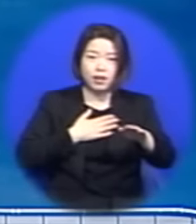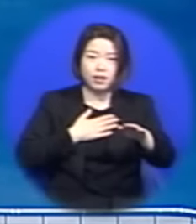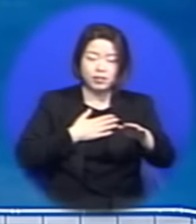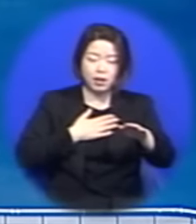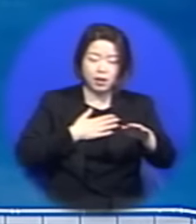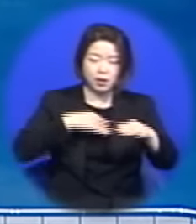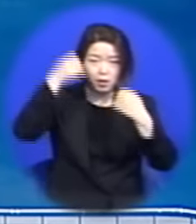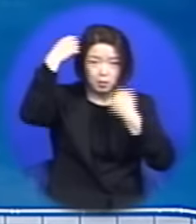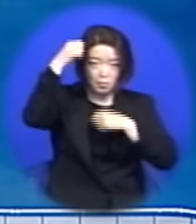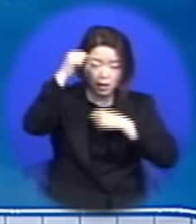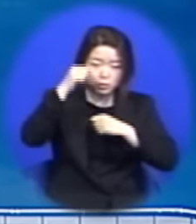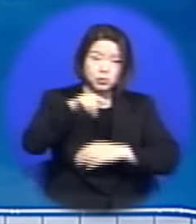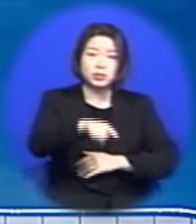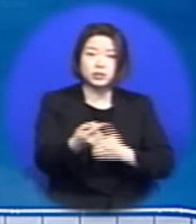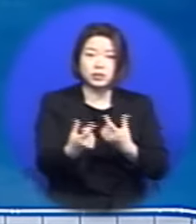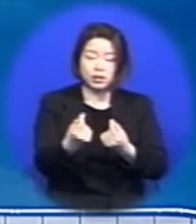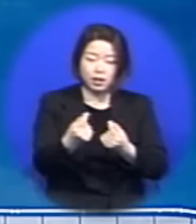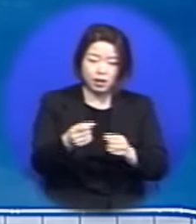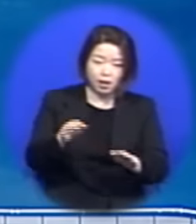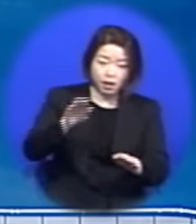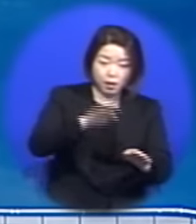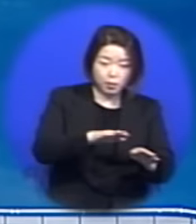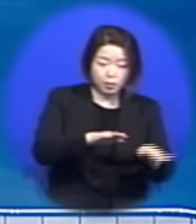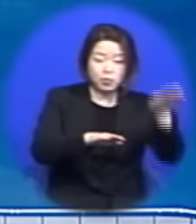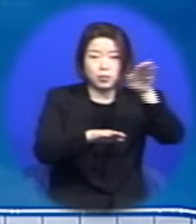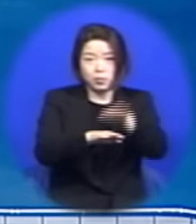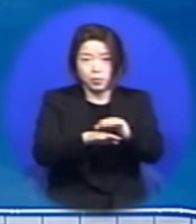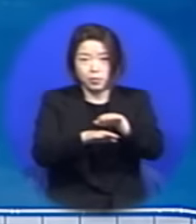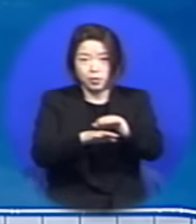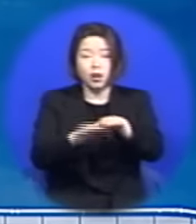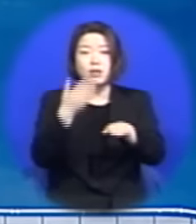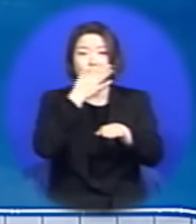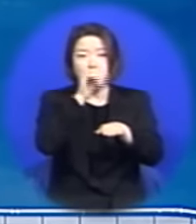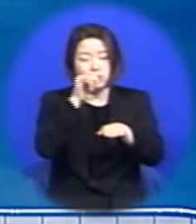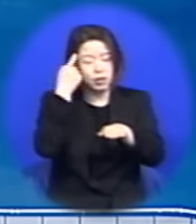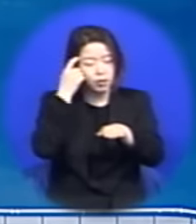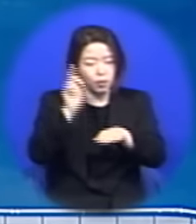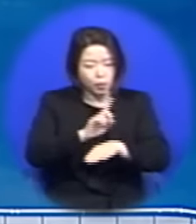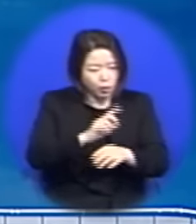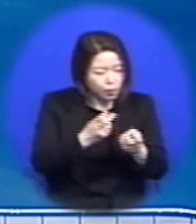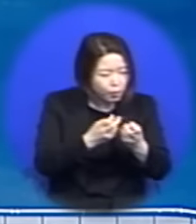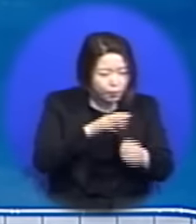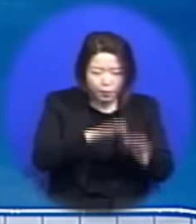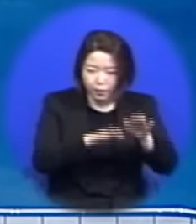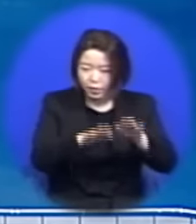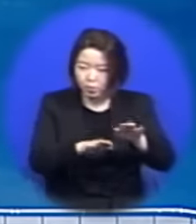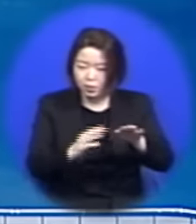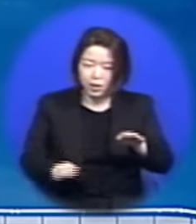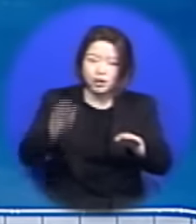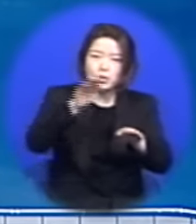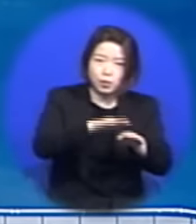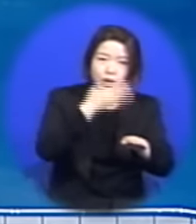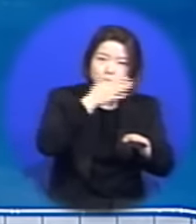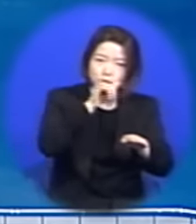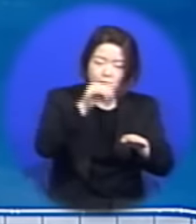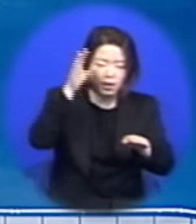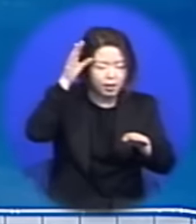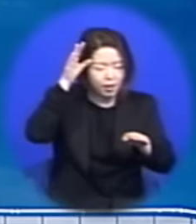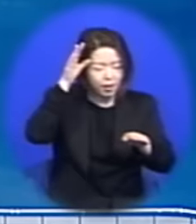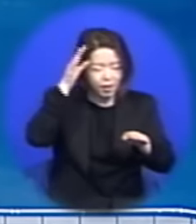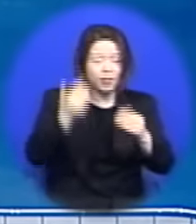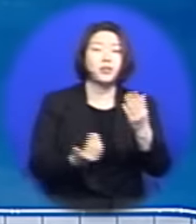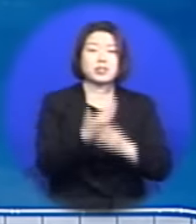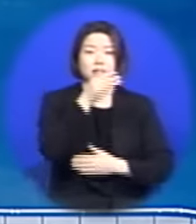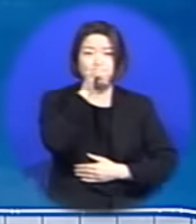발도 그렇게 걸칠 수 있겠구나 어떻게 이렇게 걷다 보면 그런 기대감이 확